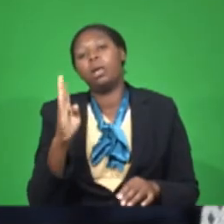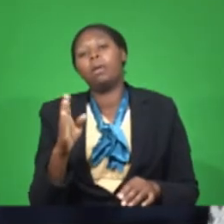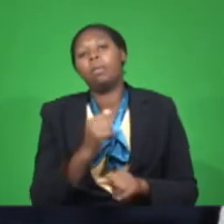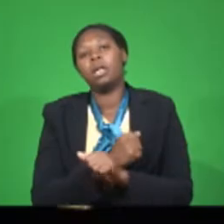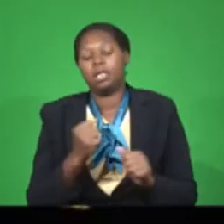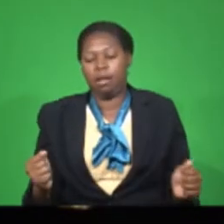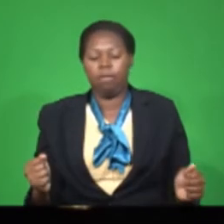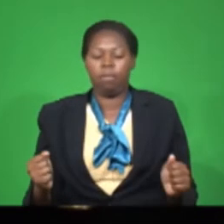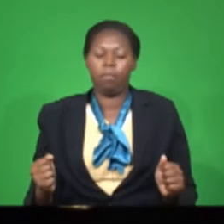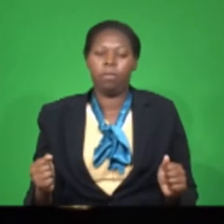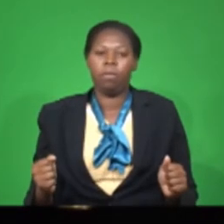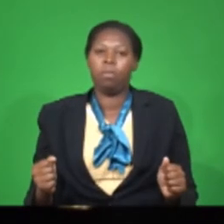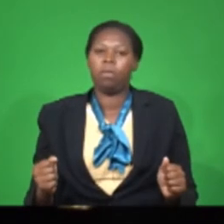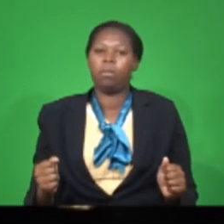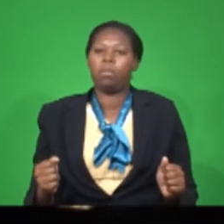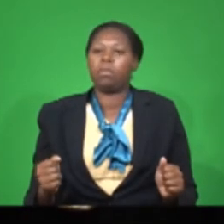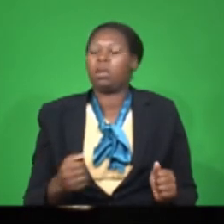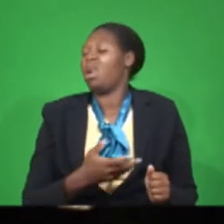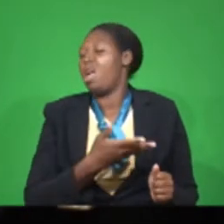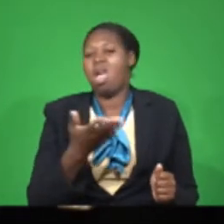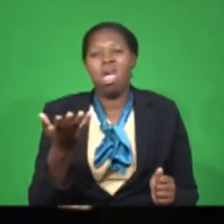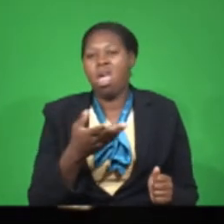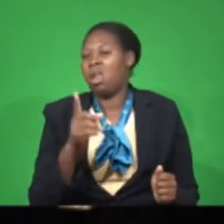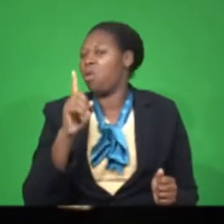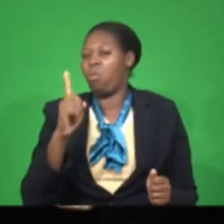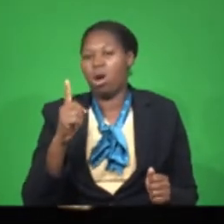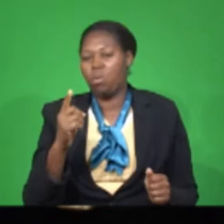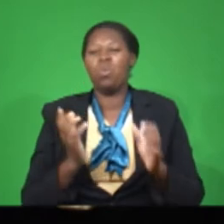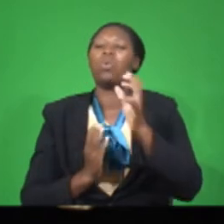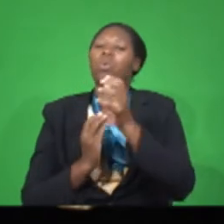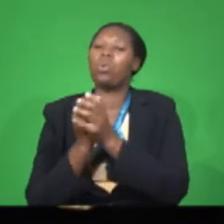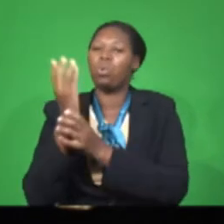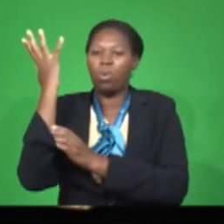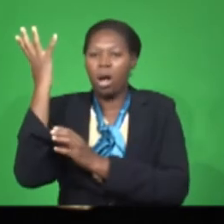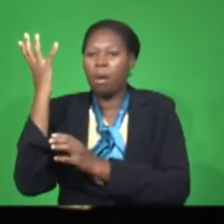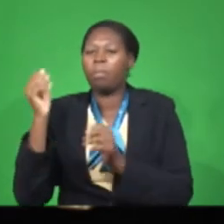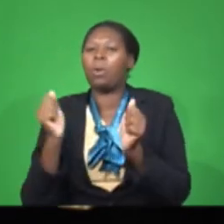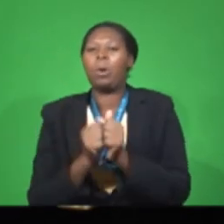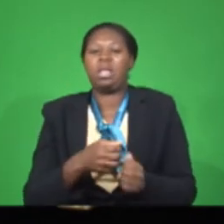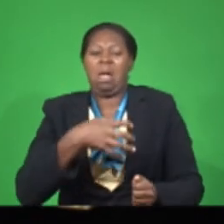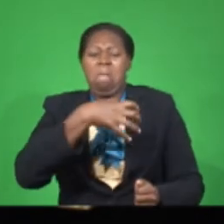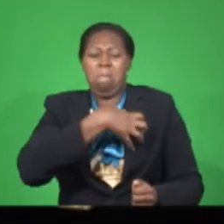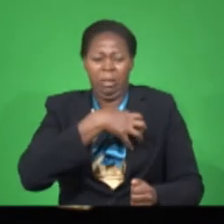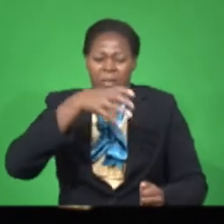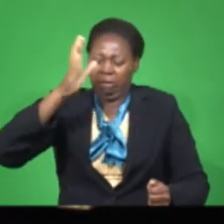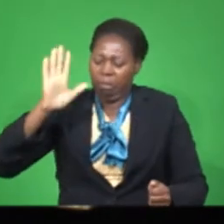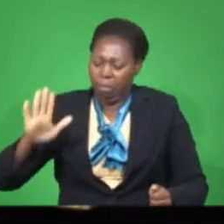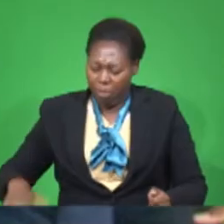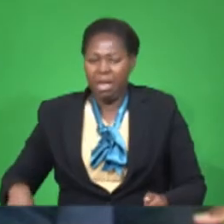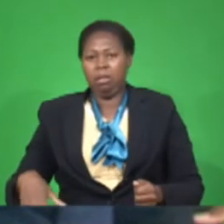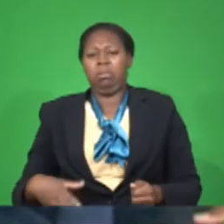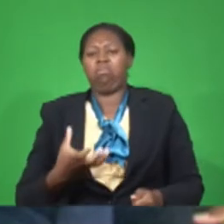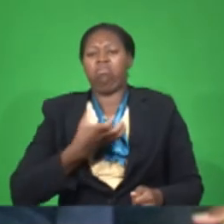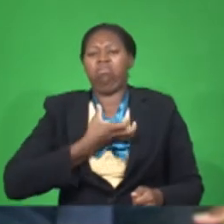aiwa chero munhu akakura aine uhipi hwakaita sei aine mwoyo wakashata sei chero akauraya mwana wamai vake chai